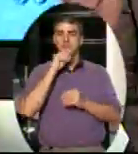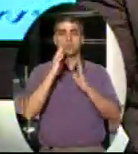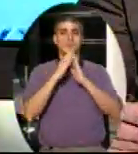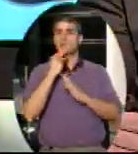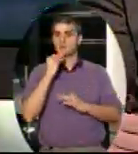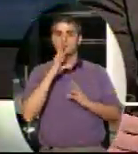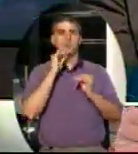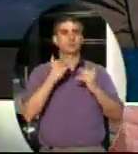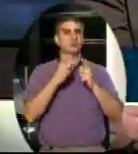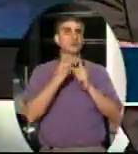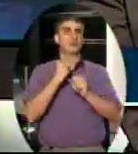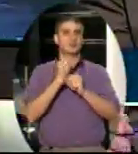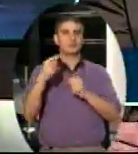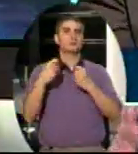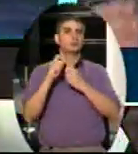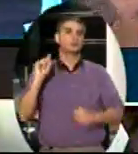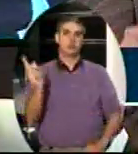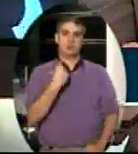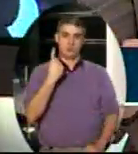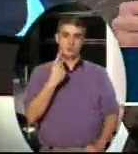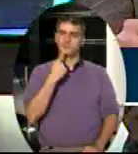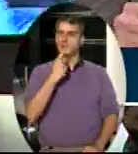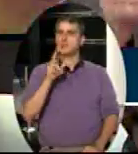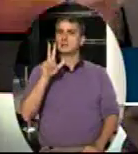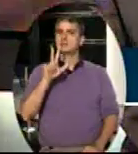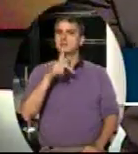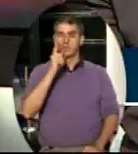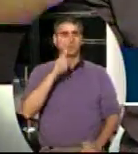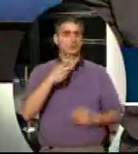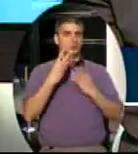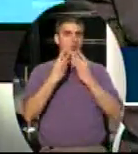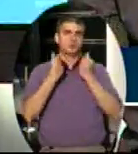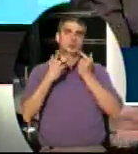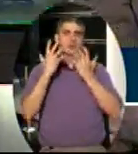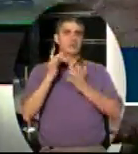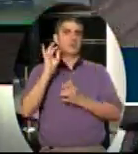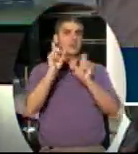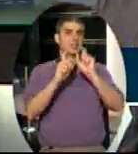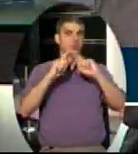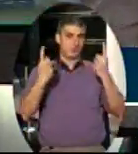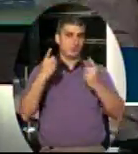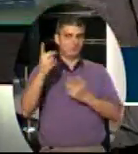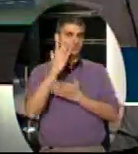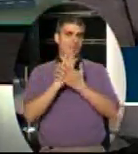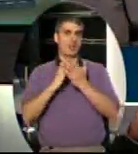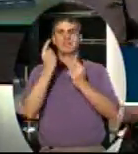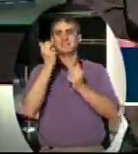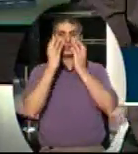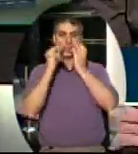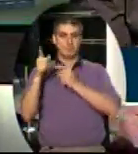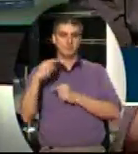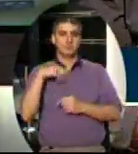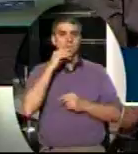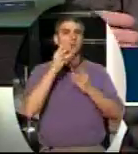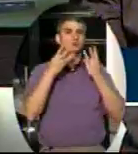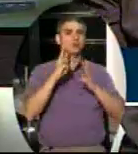היהודי, מדברים עכשיו מפלגת העבודה, זה נוגע בכולם. אמר צביקה, יש חשדות יותר כבדים נגד אנשים אחרים, זה נוגע בקצת באמיר פרץ. אנחנו מדברים